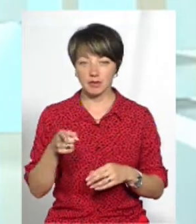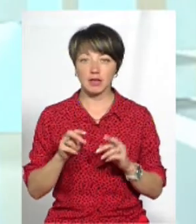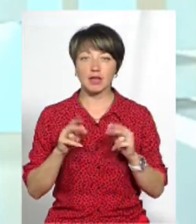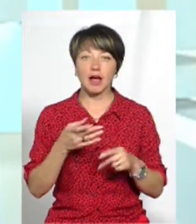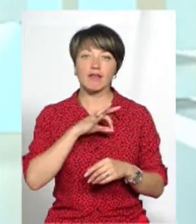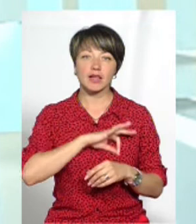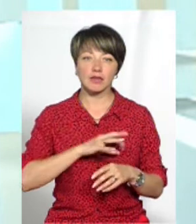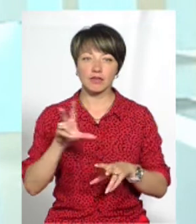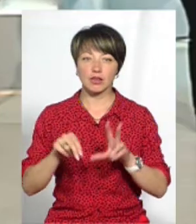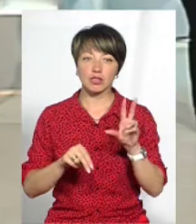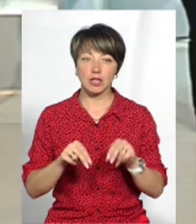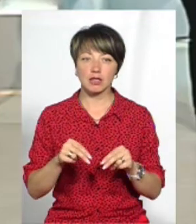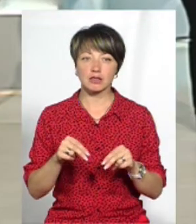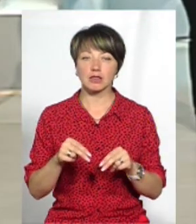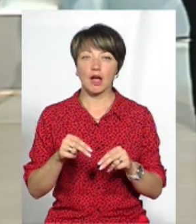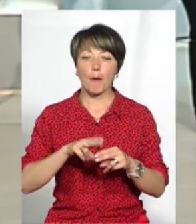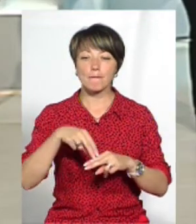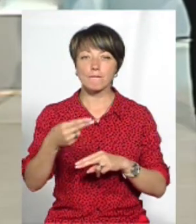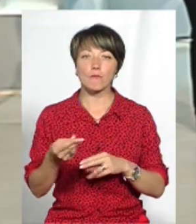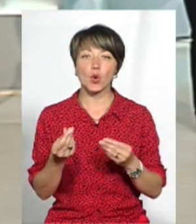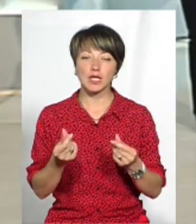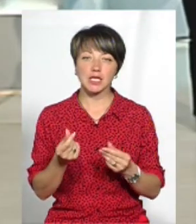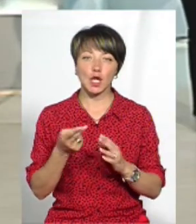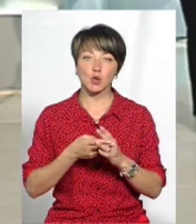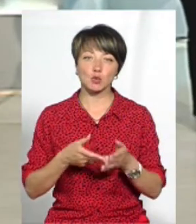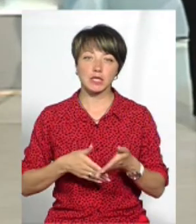Наскільки ефективною взагалі вважаєте монетизацію субсидій?